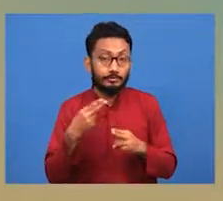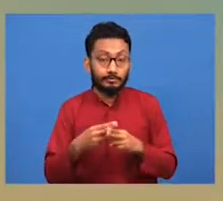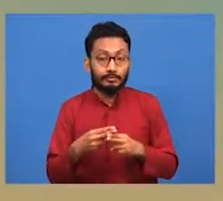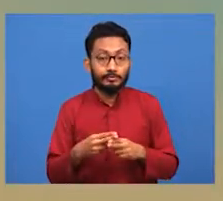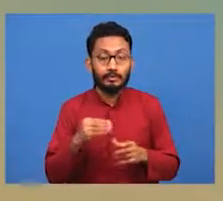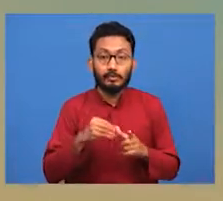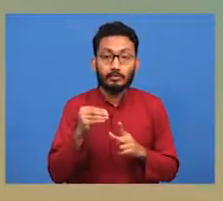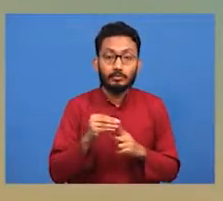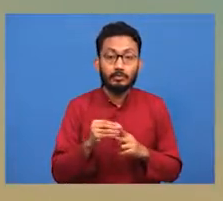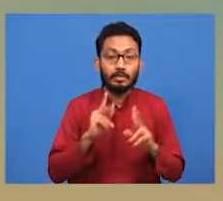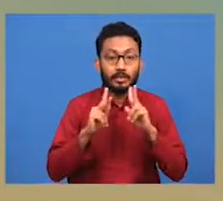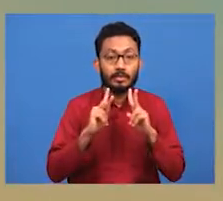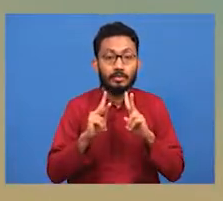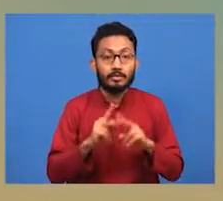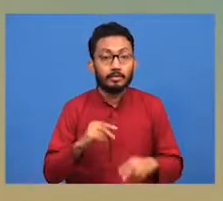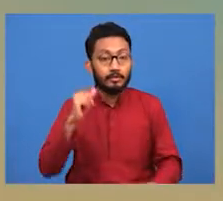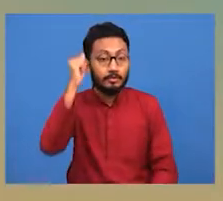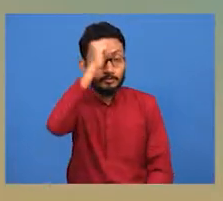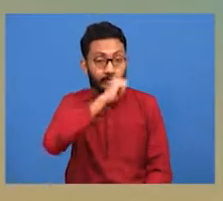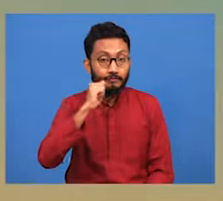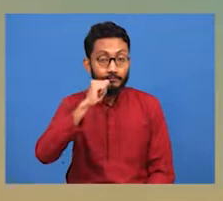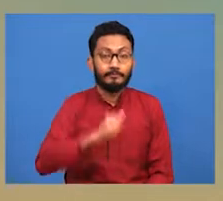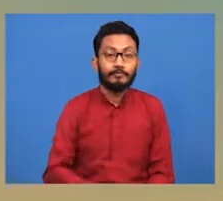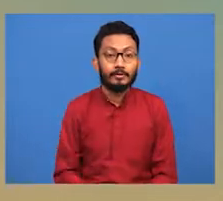adjektif dan frasa sendi nama.